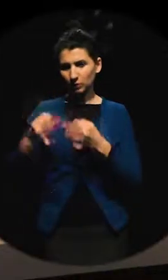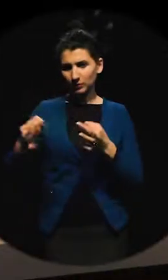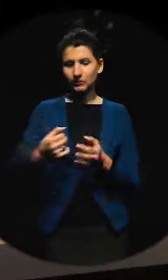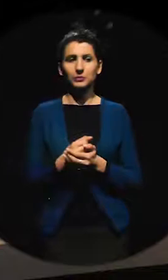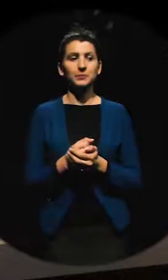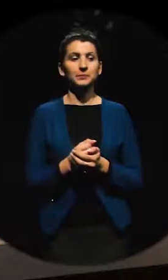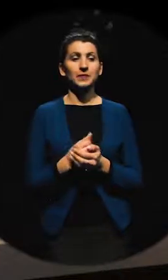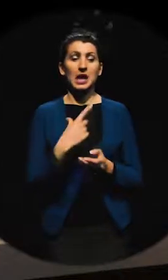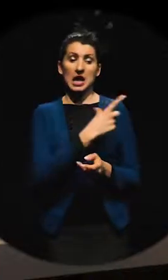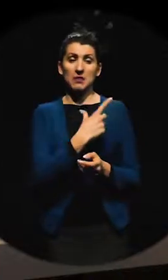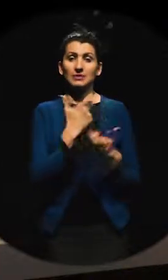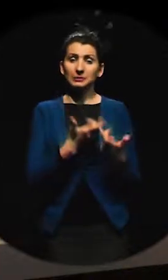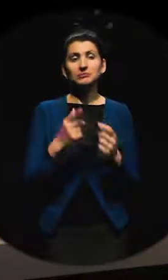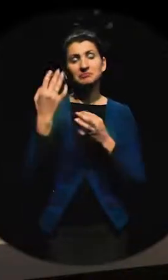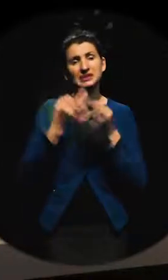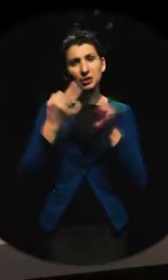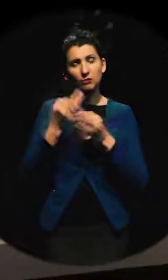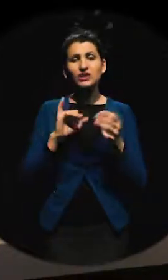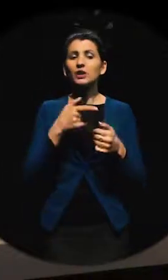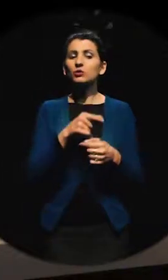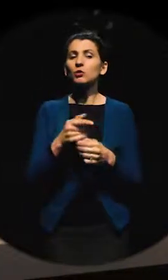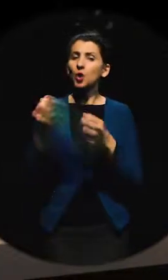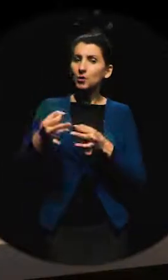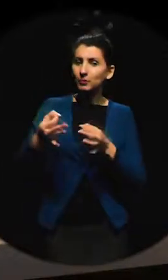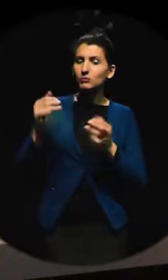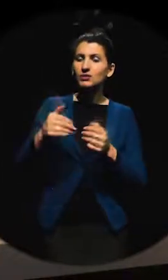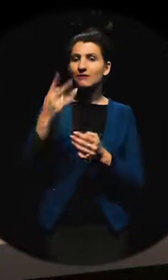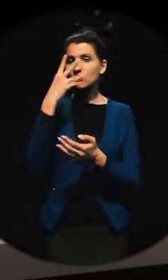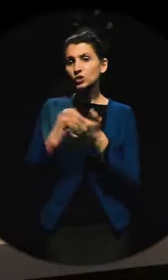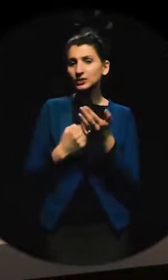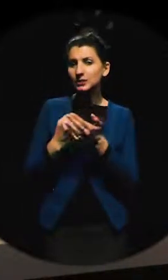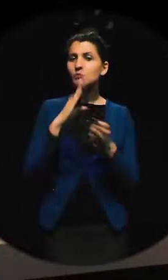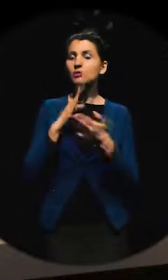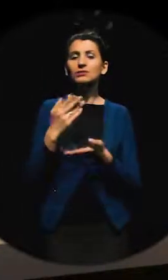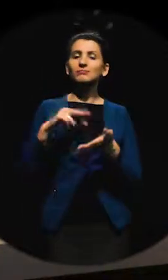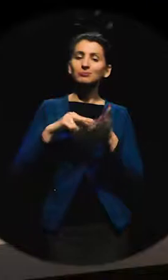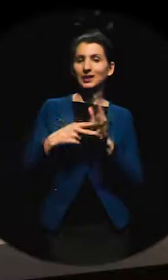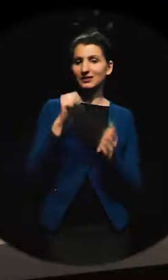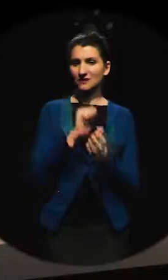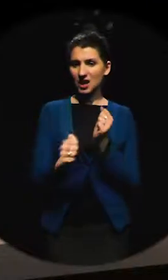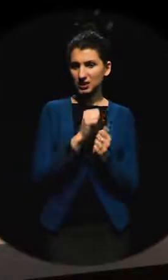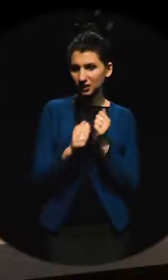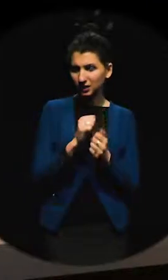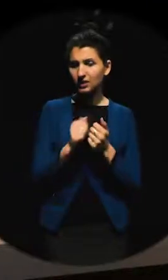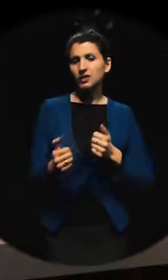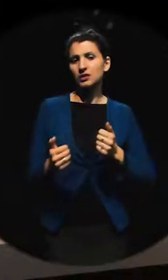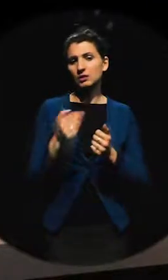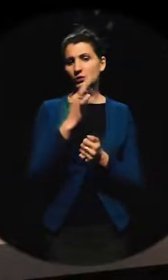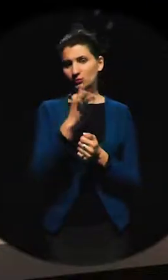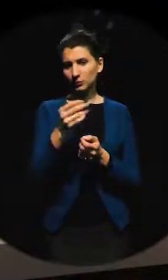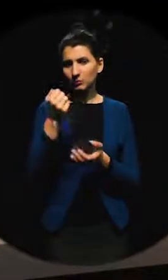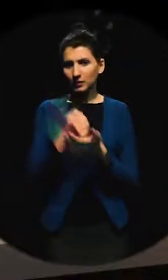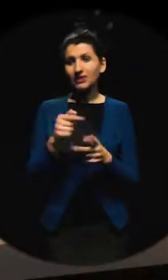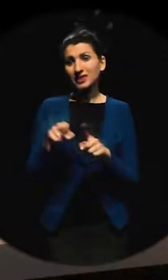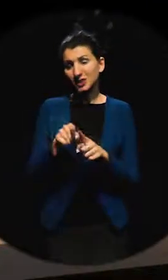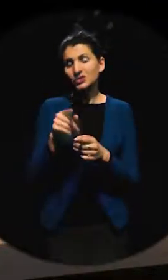jak właśnie tę nadobecność można wykorzystać jako strategię walki, również walki o charakterze